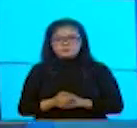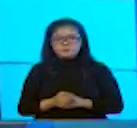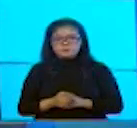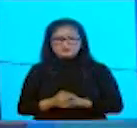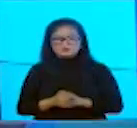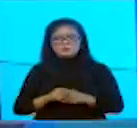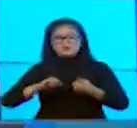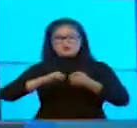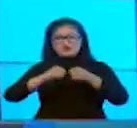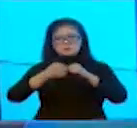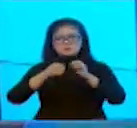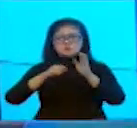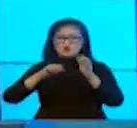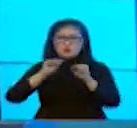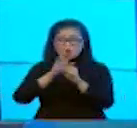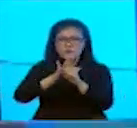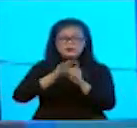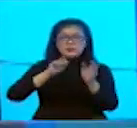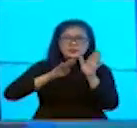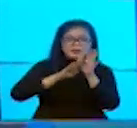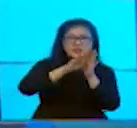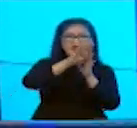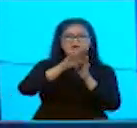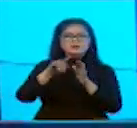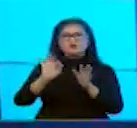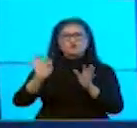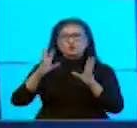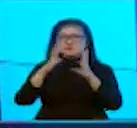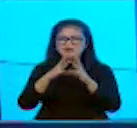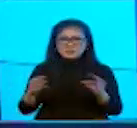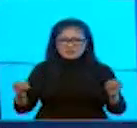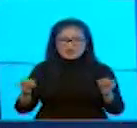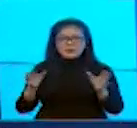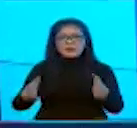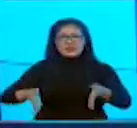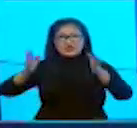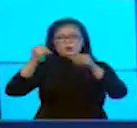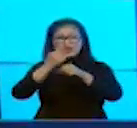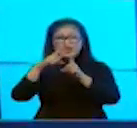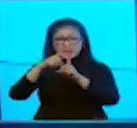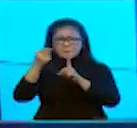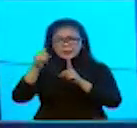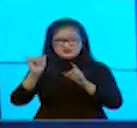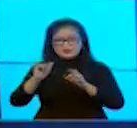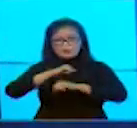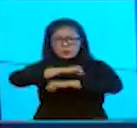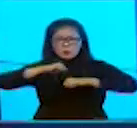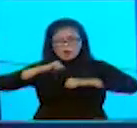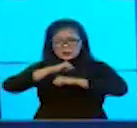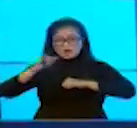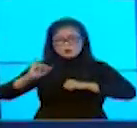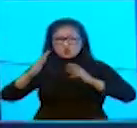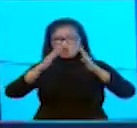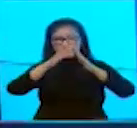Lonjakan kasus COVID-19 yang belum mereda, gedung DPR hingga gedung olahraga akan dijadikan rumah sakit darurat COVID-19